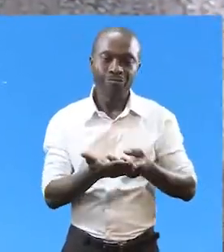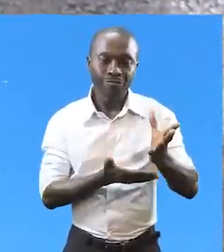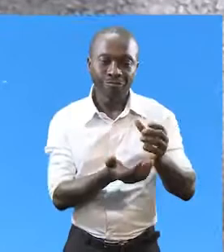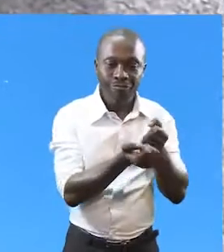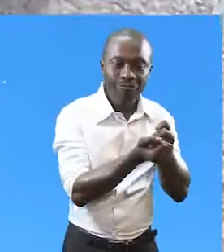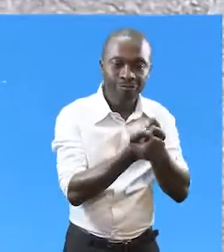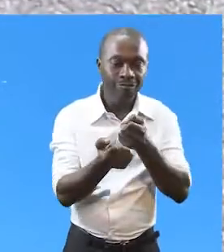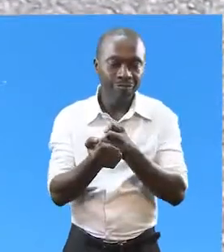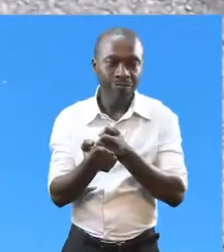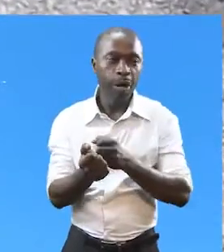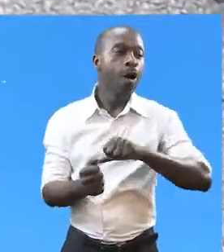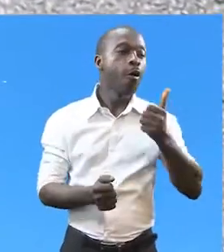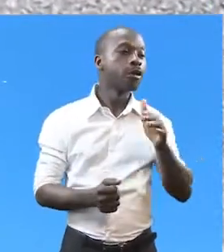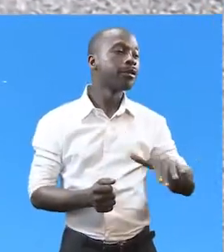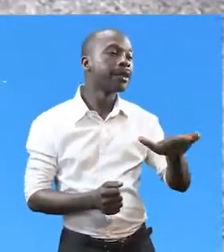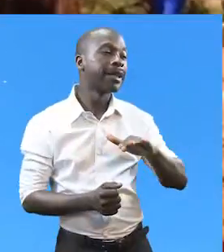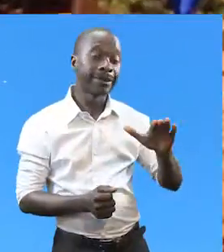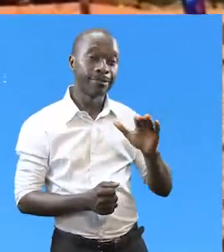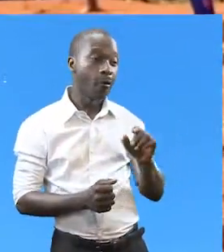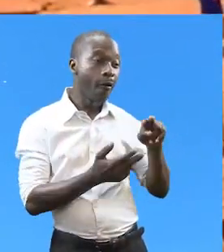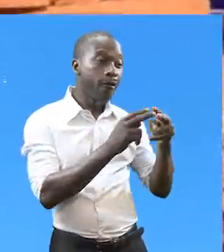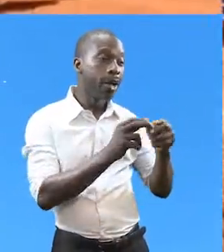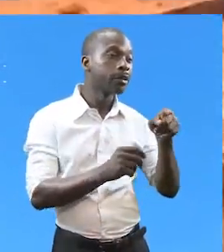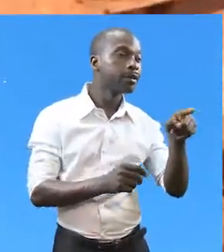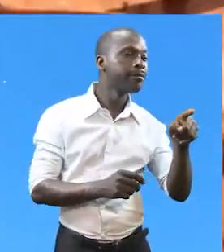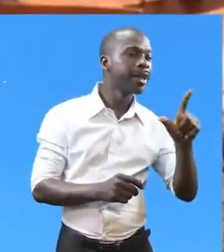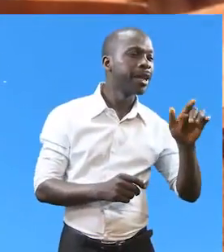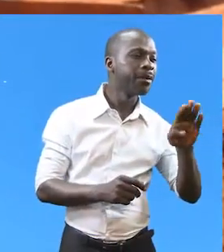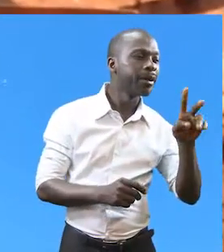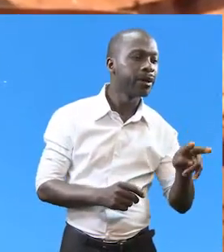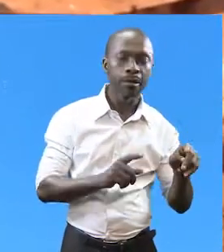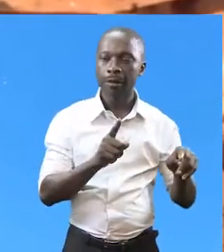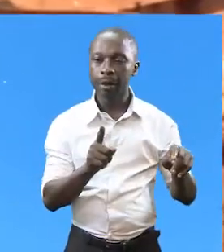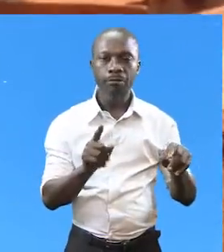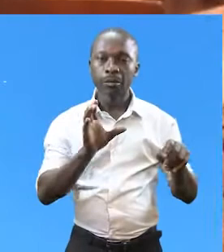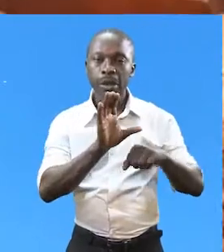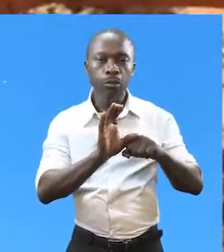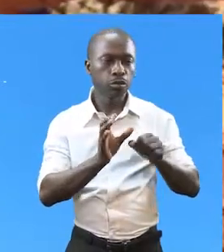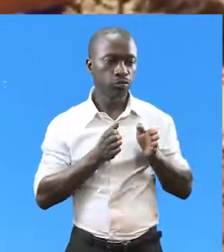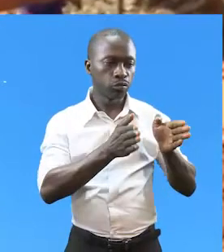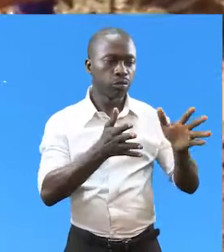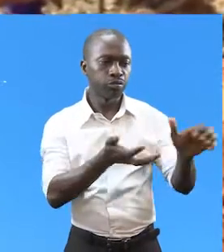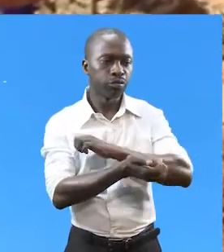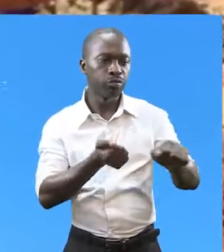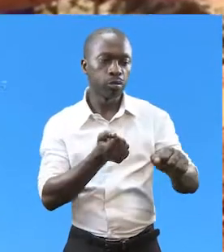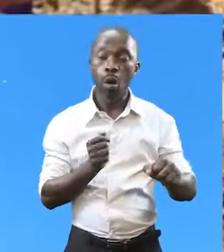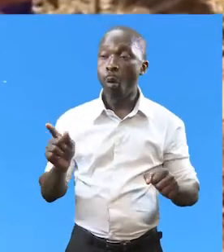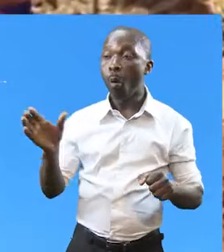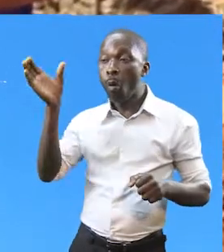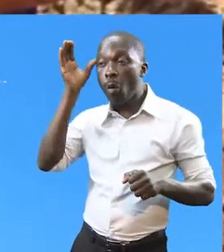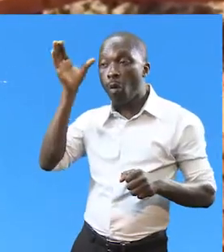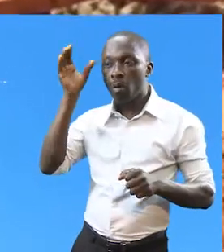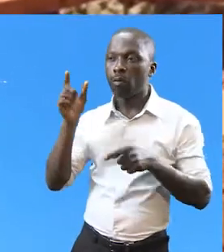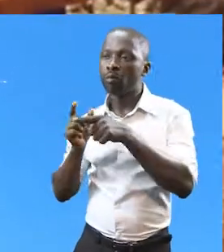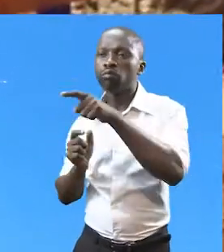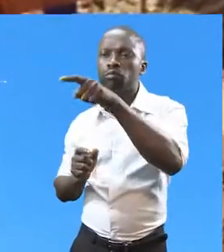route Dendé-Dolissier du corridor Libreville-Brazzaville, la construction de la route Congo-Akurenam pour relier le